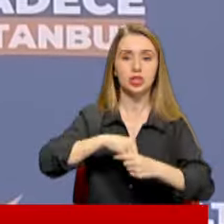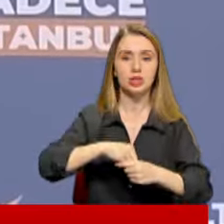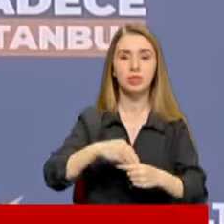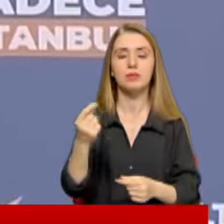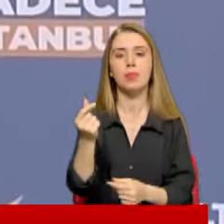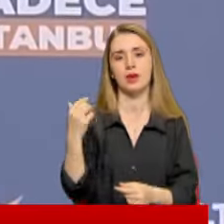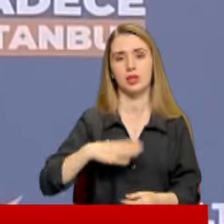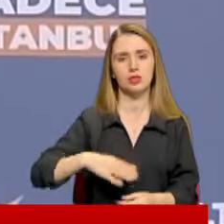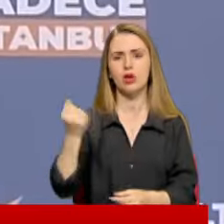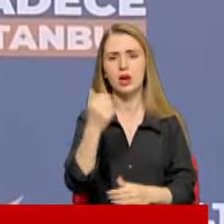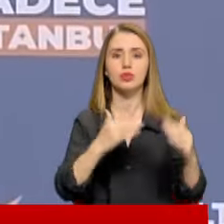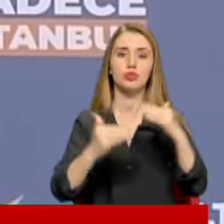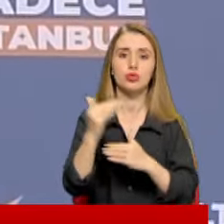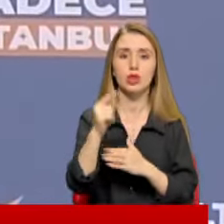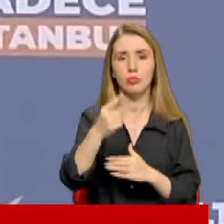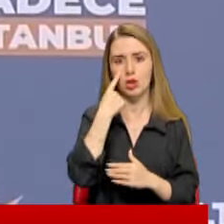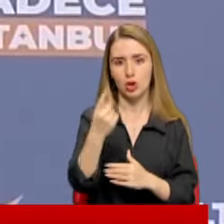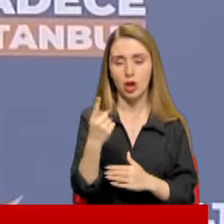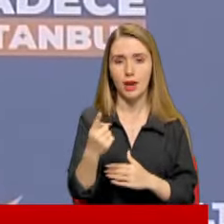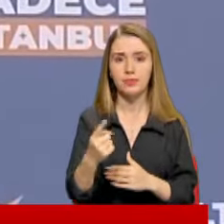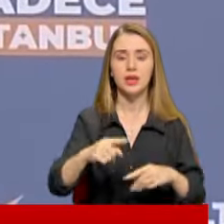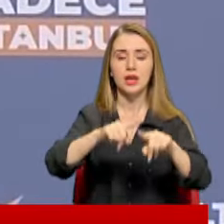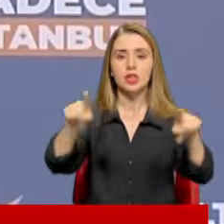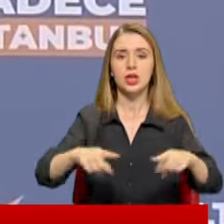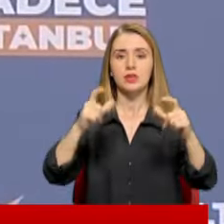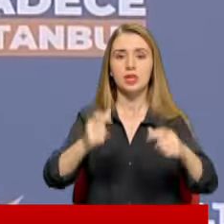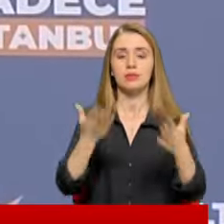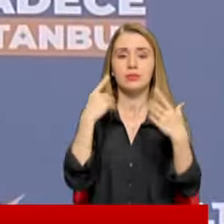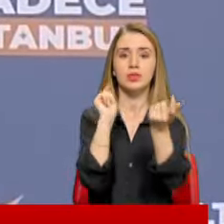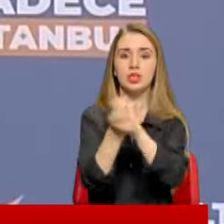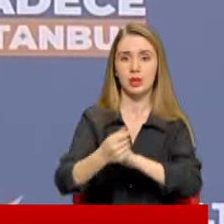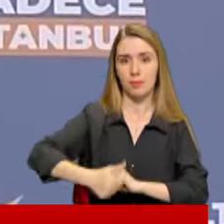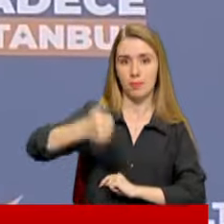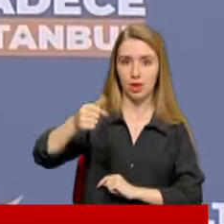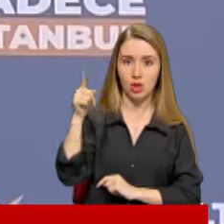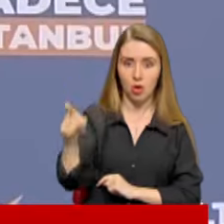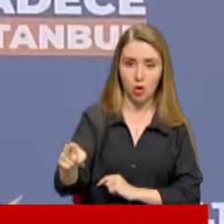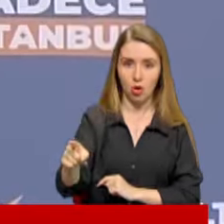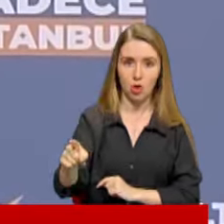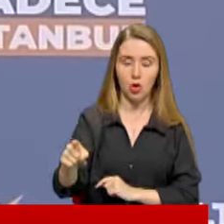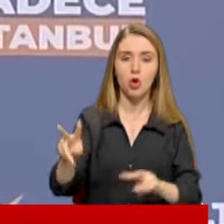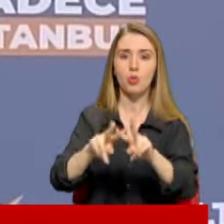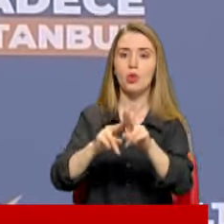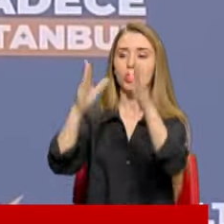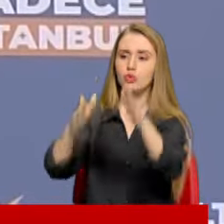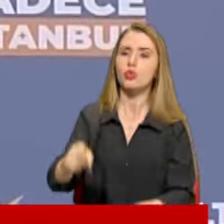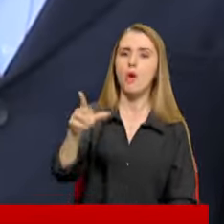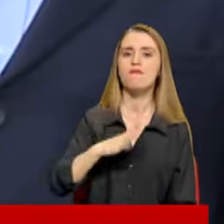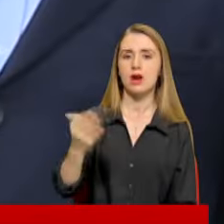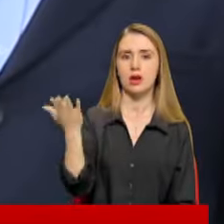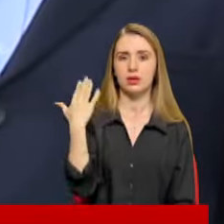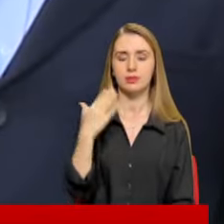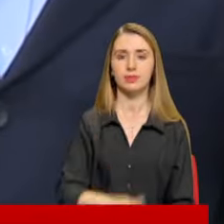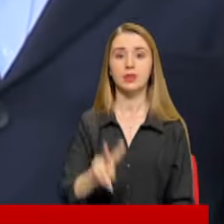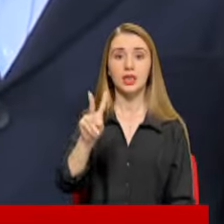ücretler Tüm bu yaşananlar sırasında çevre şehircilik ve iklim değişikliği Bakanlığı koltuğunda Murat kurum oturuyordu